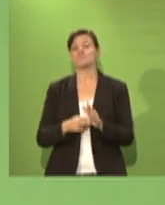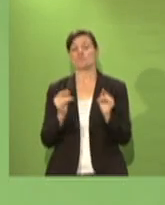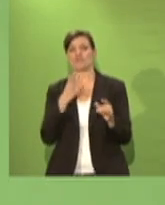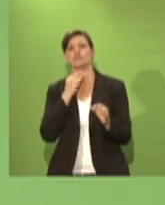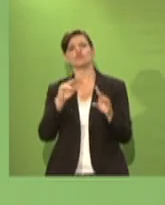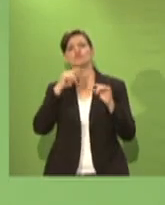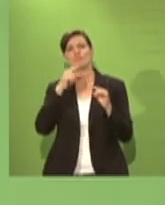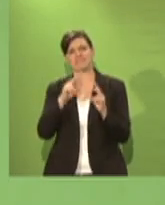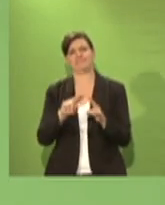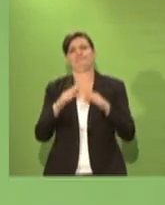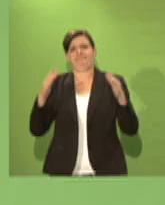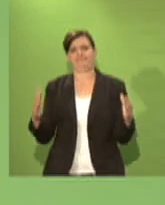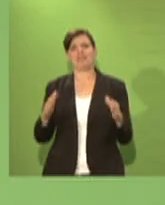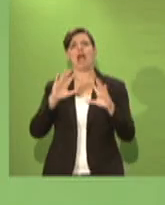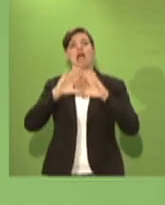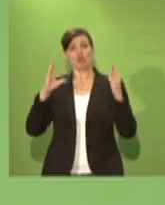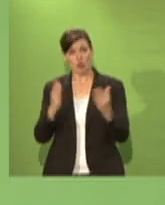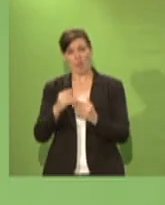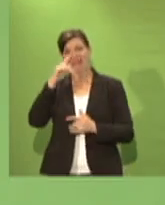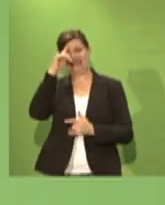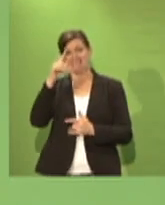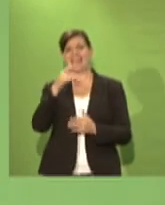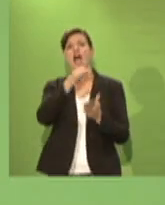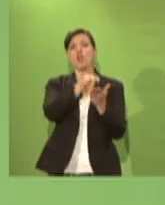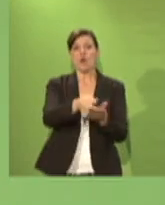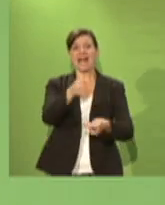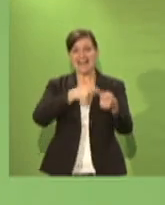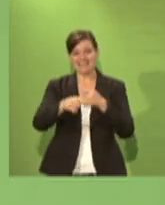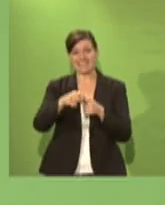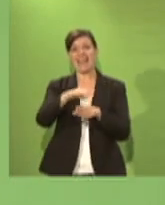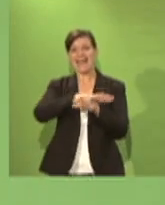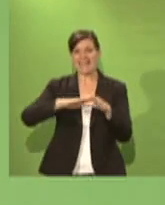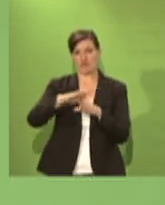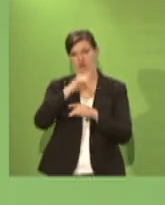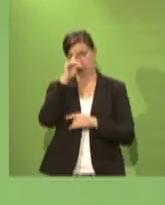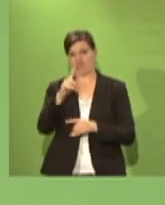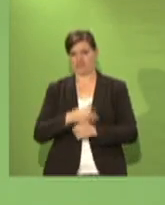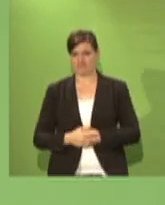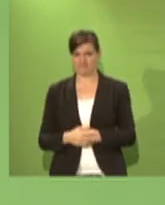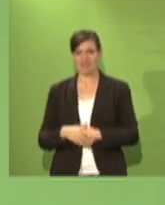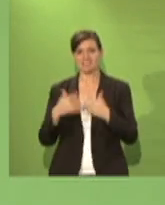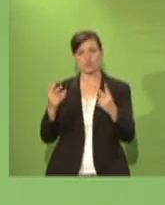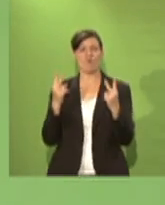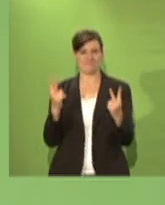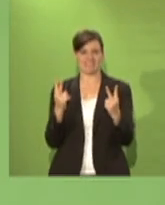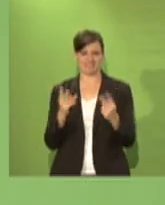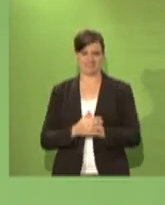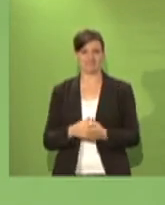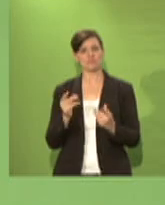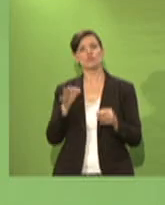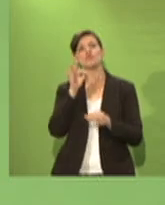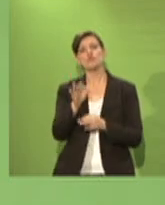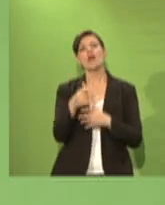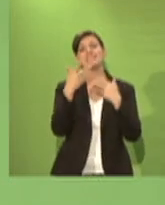denken, regional planen und dann lokal handeln. So kommen wir weiter, so machen wir eine zukunftsfähige Politik für den ländlichen Raum